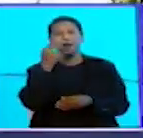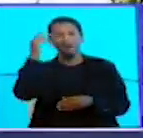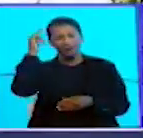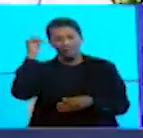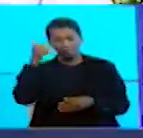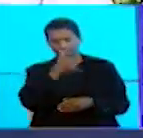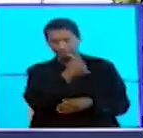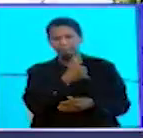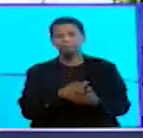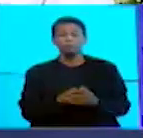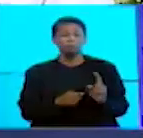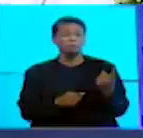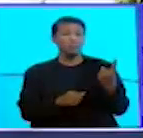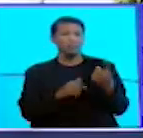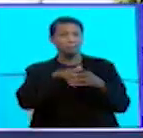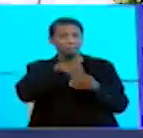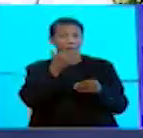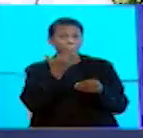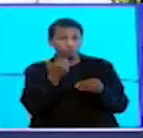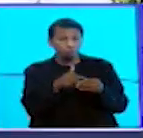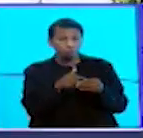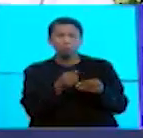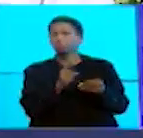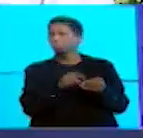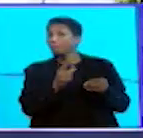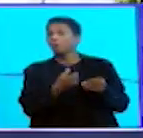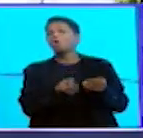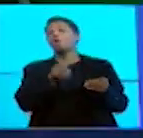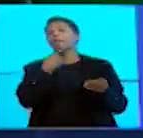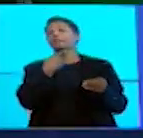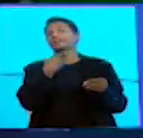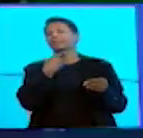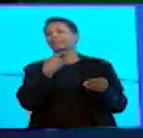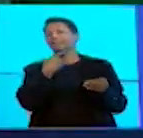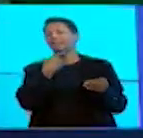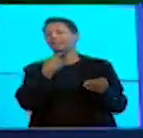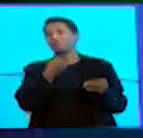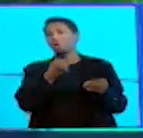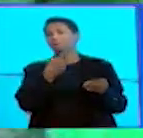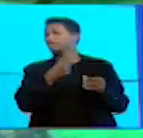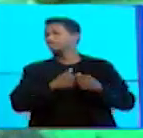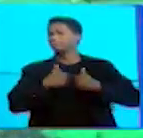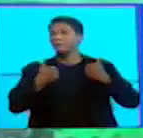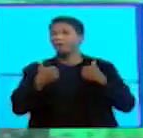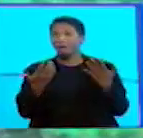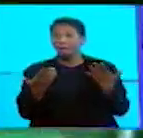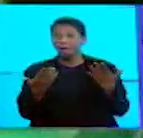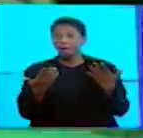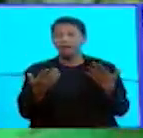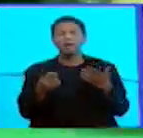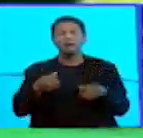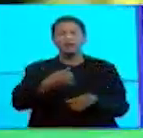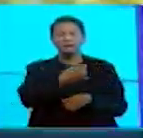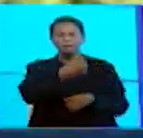hadis tadi dikatakan sebagai obat, tetapi di Al-Quran dikatakan ya keistimewaan madu, bahwasanya lebah itu ya